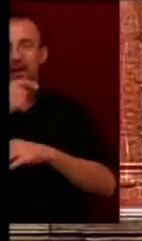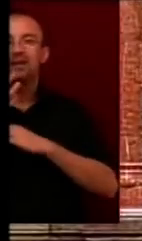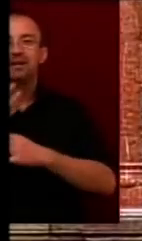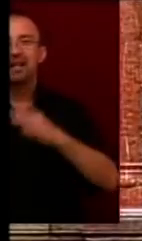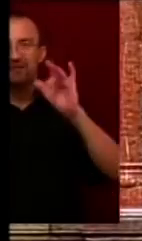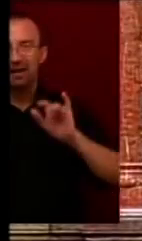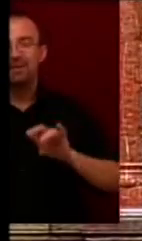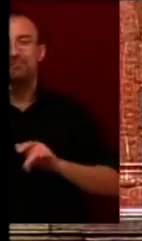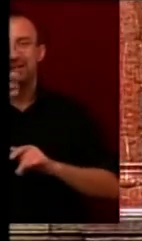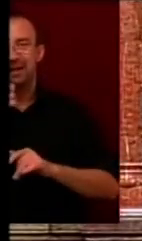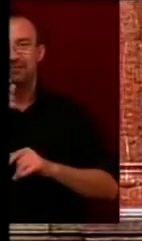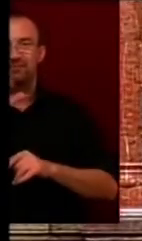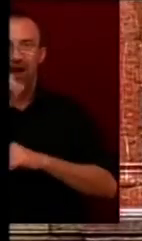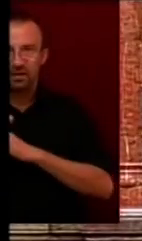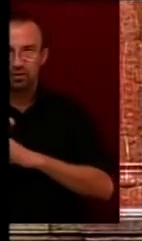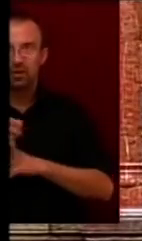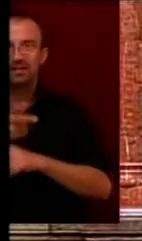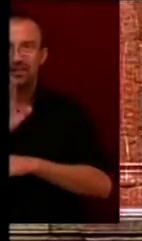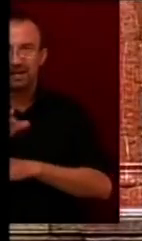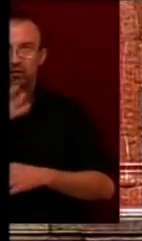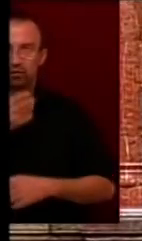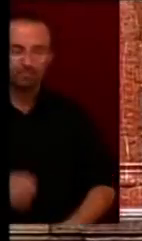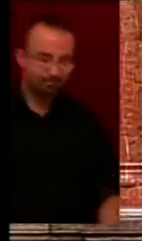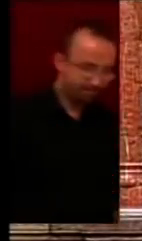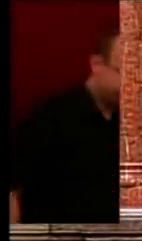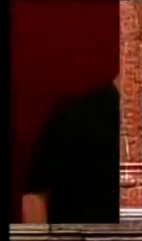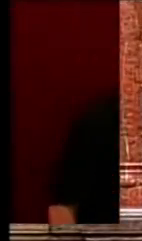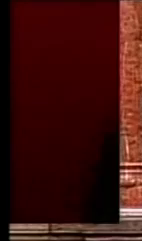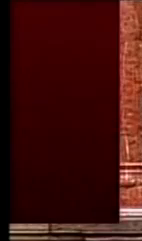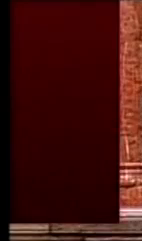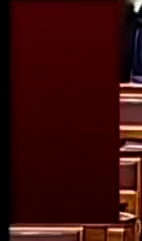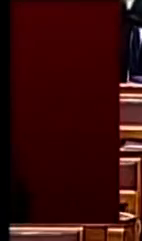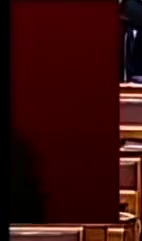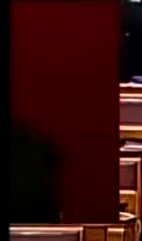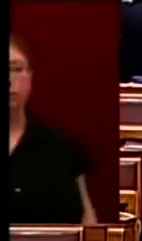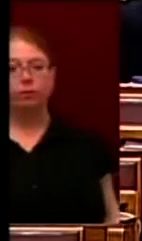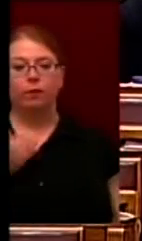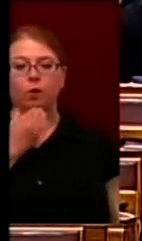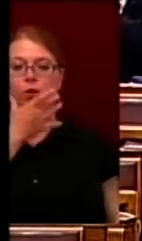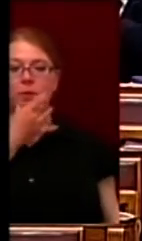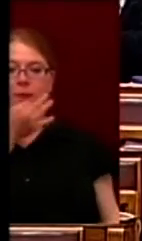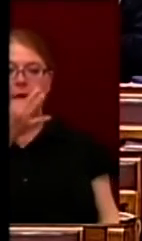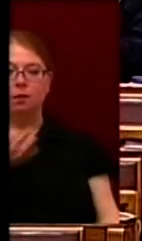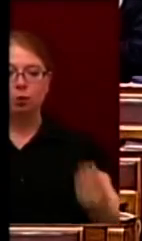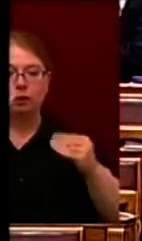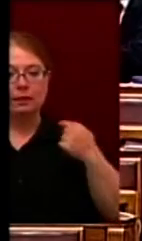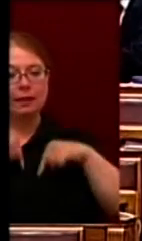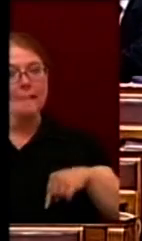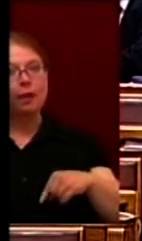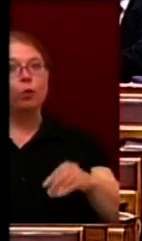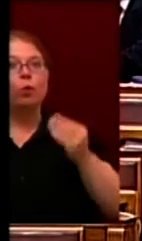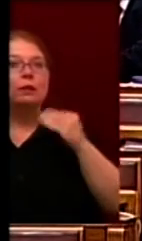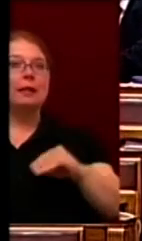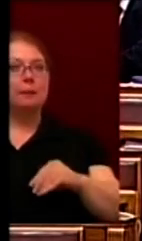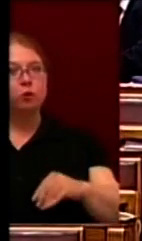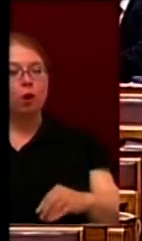Bence államtitkár úr készül válaszolni az interpellációra. Köszönöm szépen a szót, tisztelt elnök úr, tisztelt képviselő, tisztelt ház. Valóban, ahogy ön is mondta,